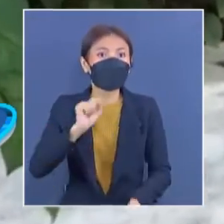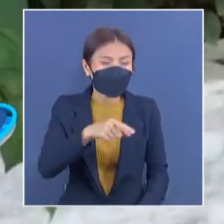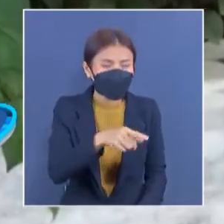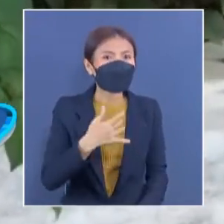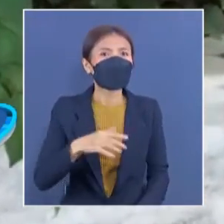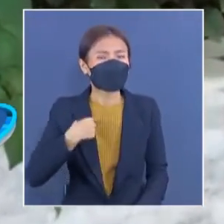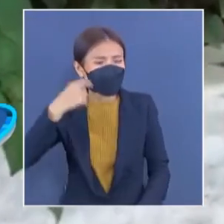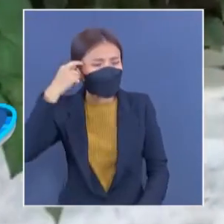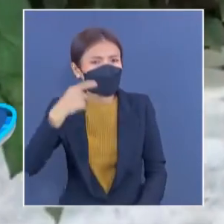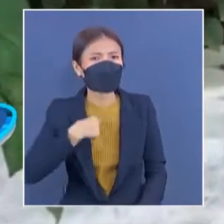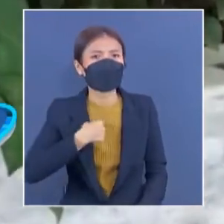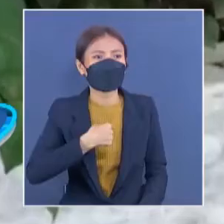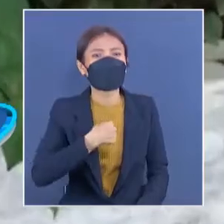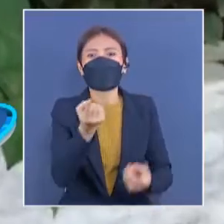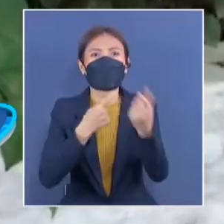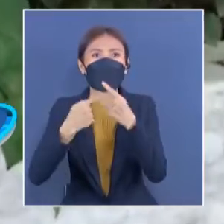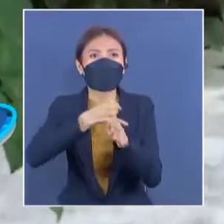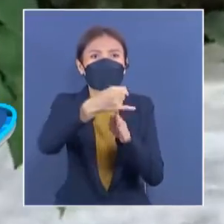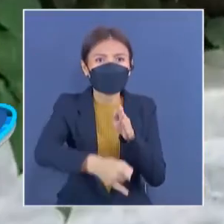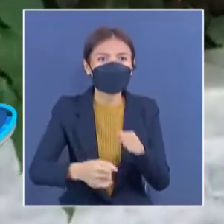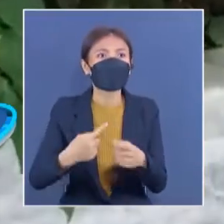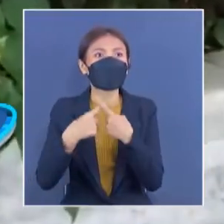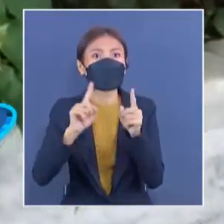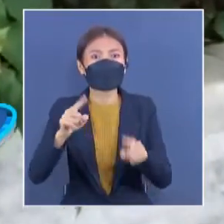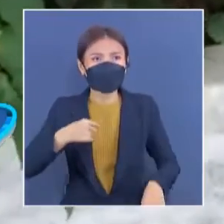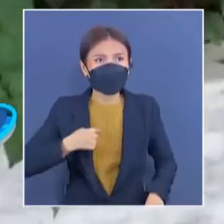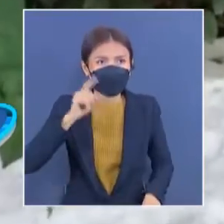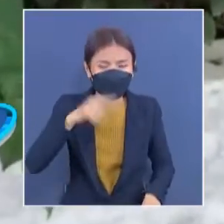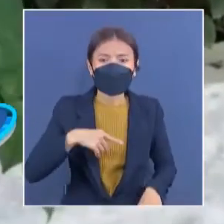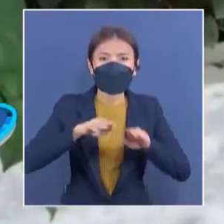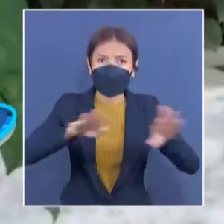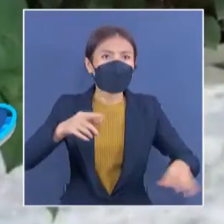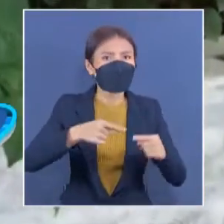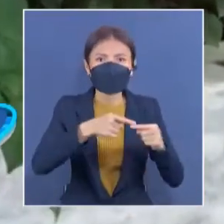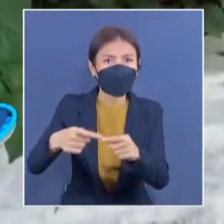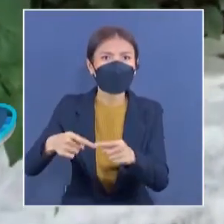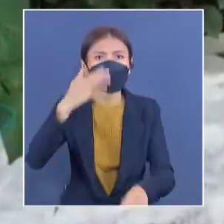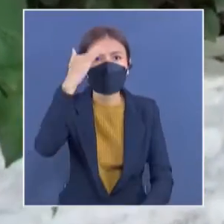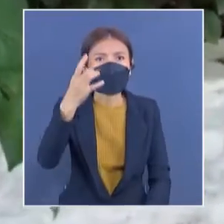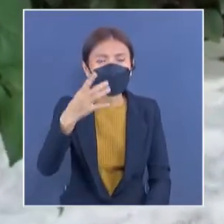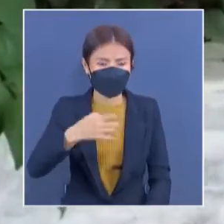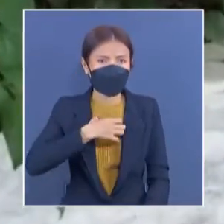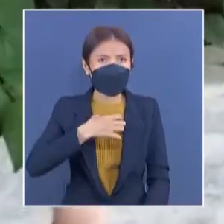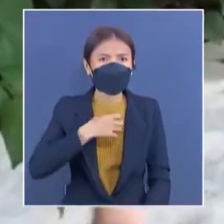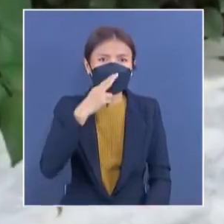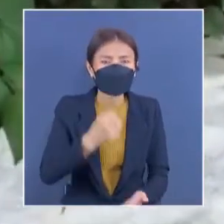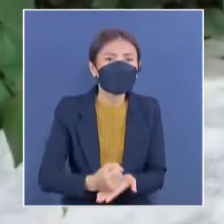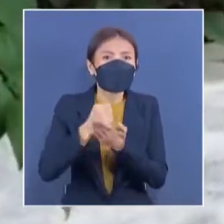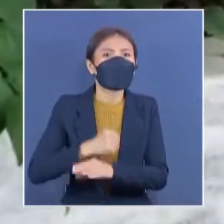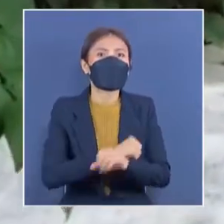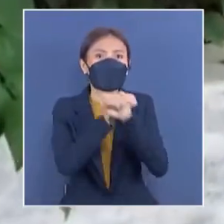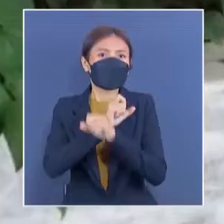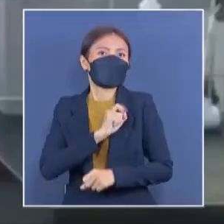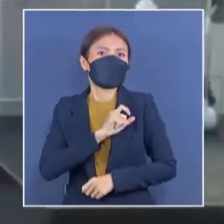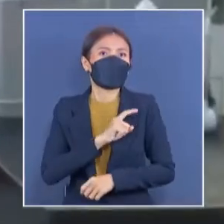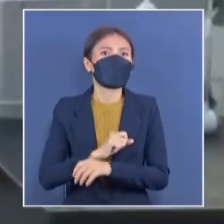คิดว่าจะต้องแฉต่อเพื่อที่จะลากไส้กระบวนการที่ทำให้ศาสนาเสื่อมเสีย